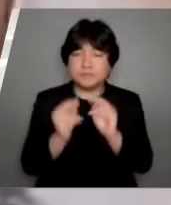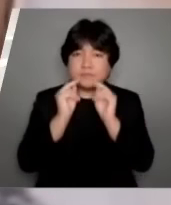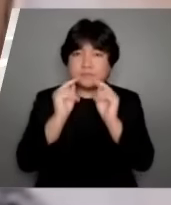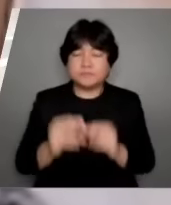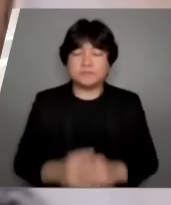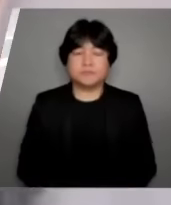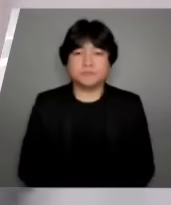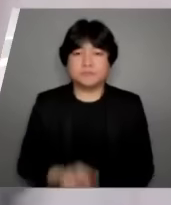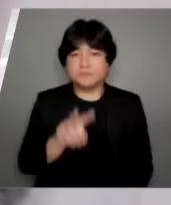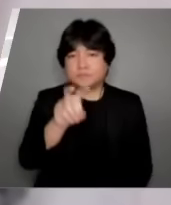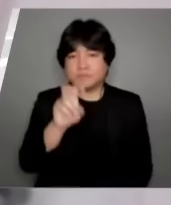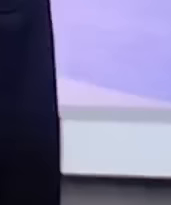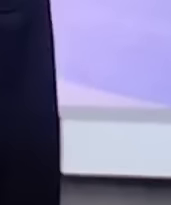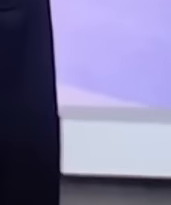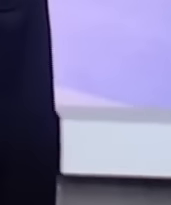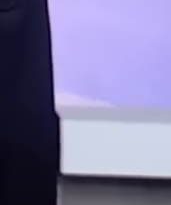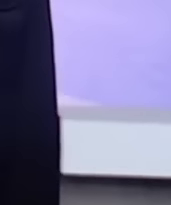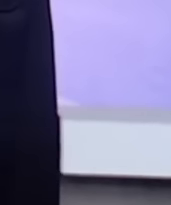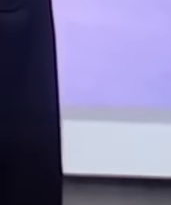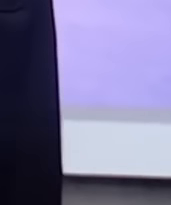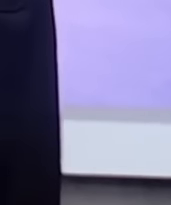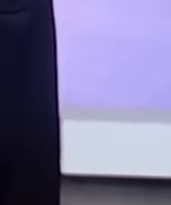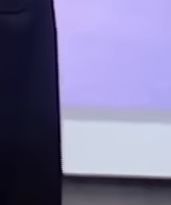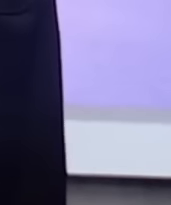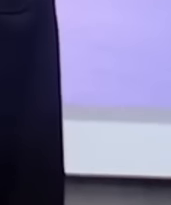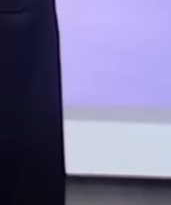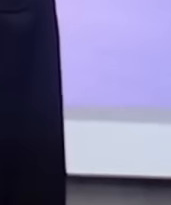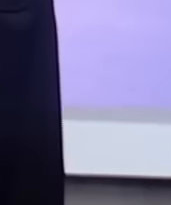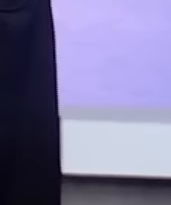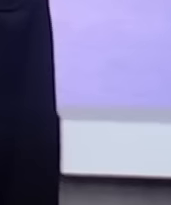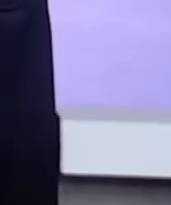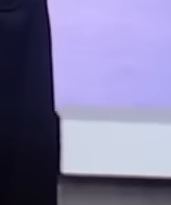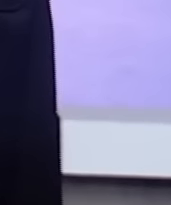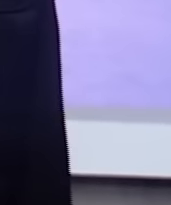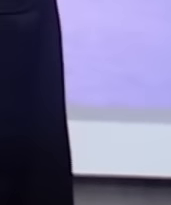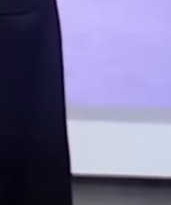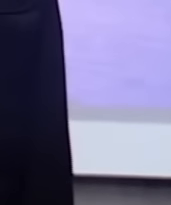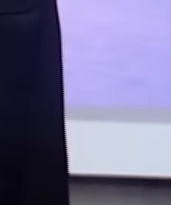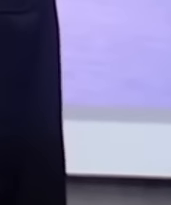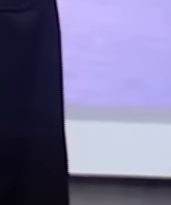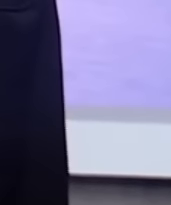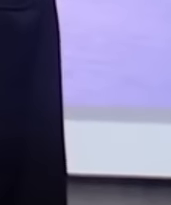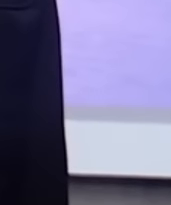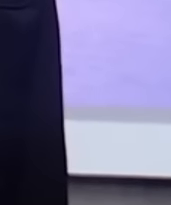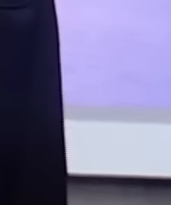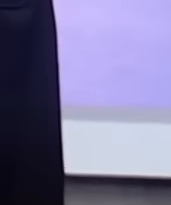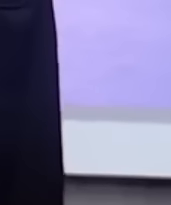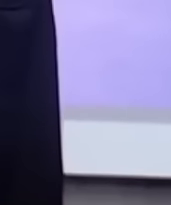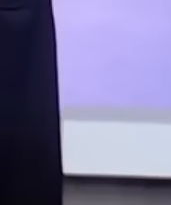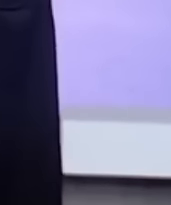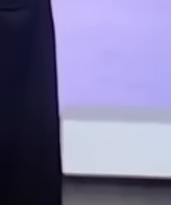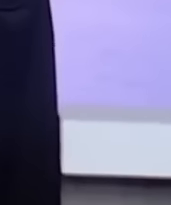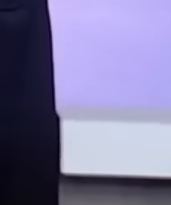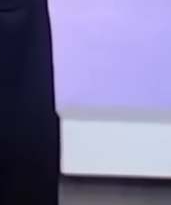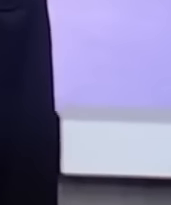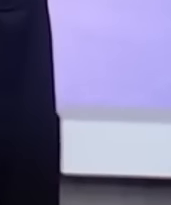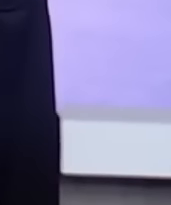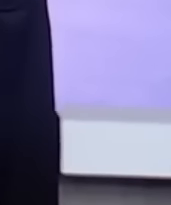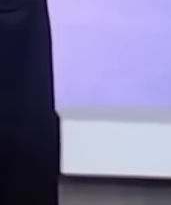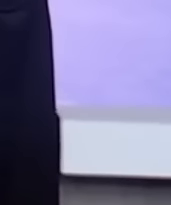ang inyong saksi. Mga kapuso, sama-sama tayong maging saksi. Mag-subscribe sa GMA Integrated News